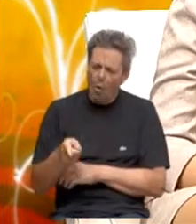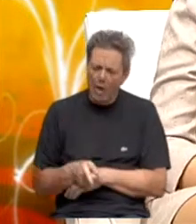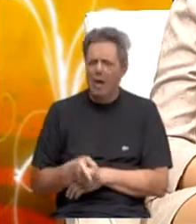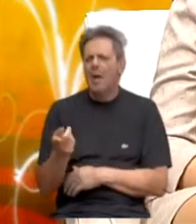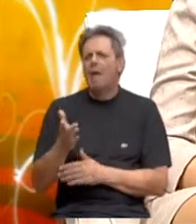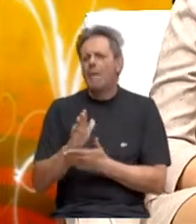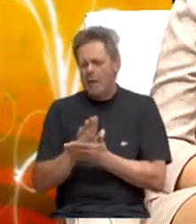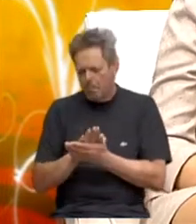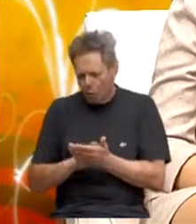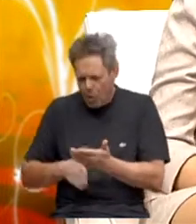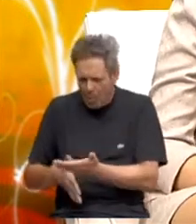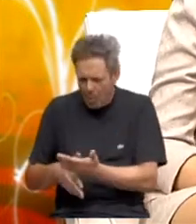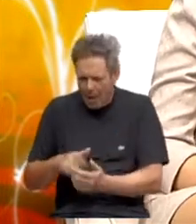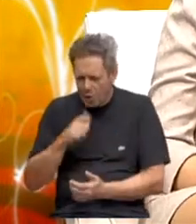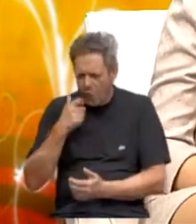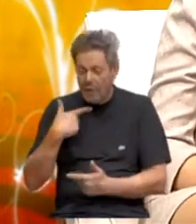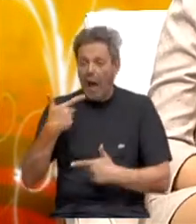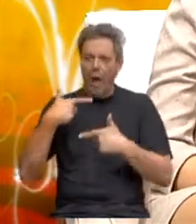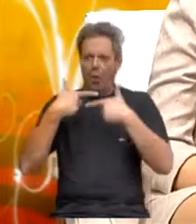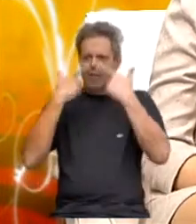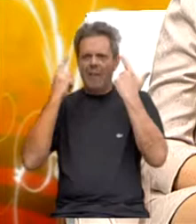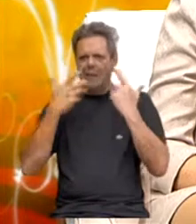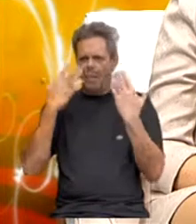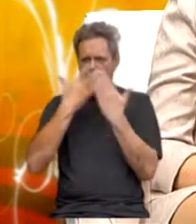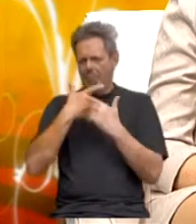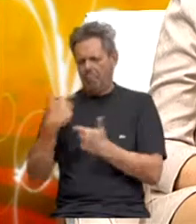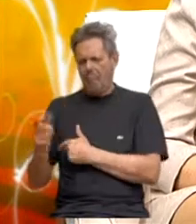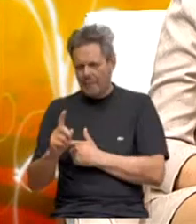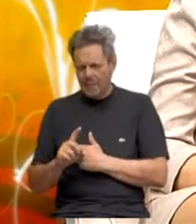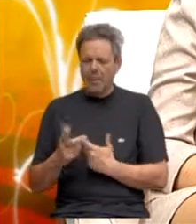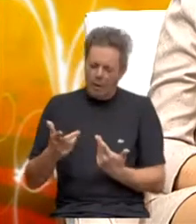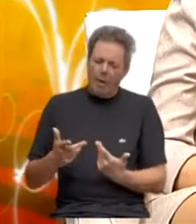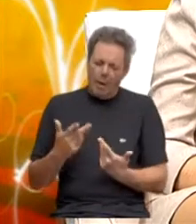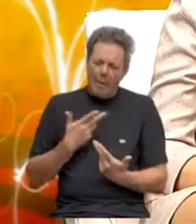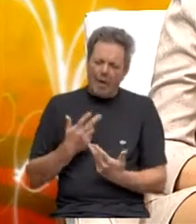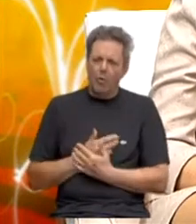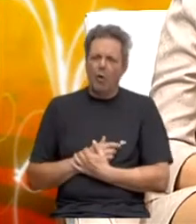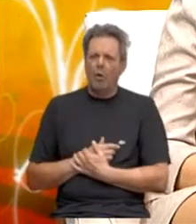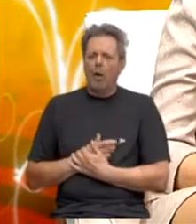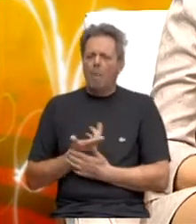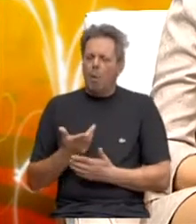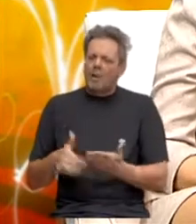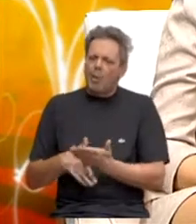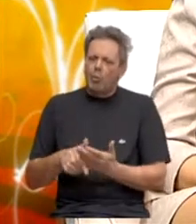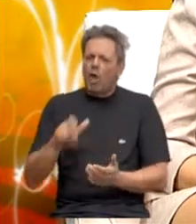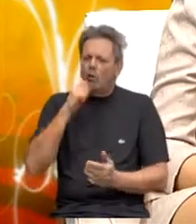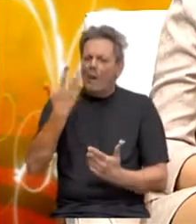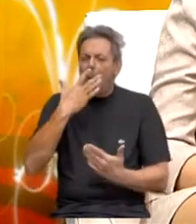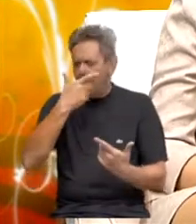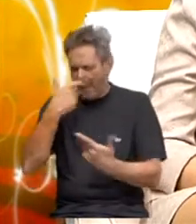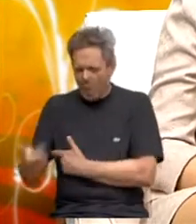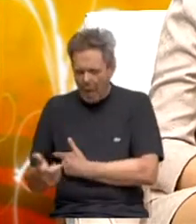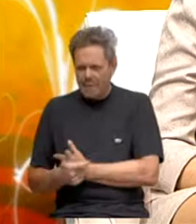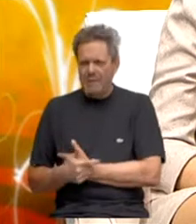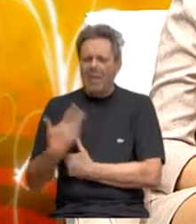krećete pomoći čovjeku. Znači, ako je pri svijesti, najbitnije je da ste i vi sabrani i da njemu pomognete da bude sabran. Jer panika kod jednog i kod drugog